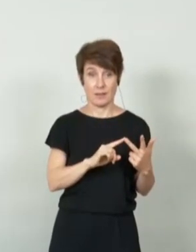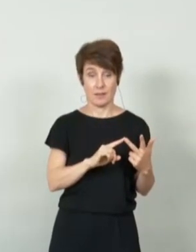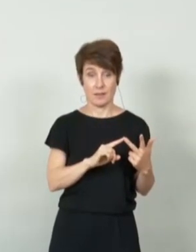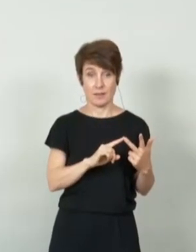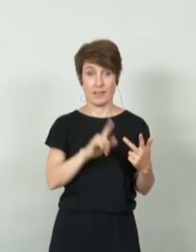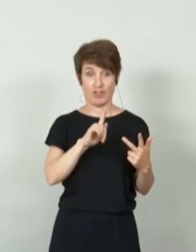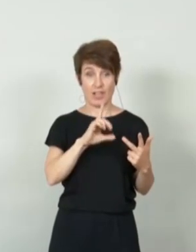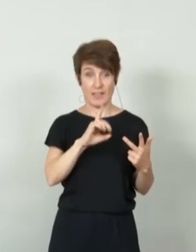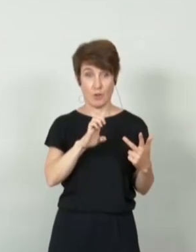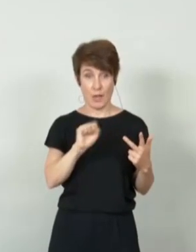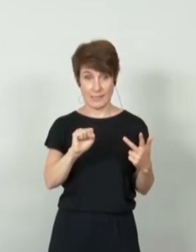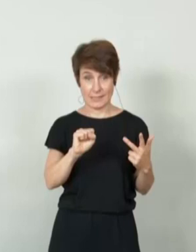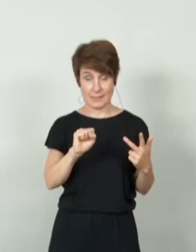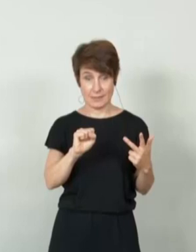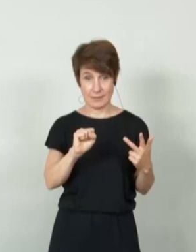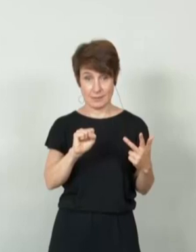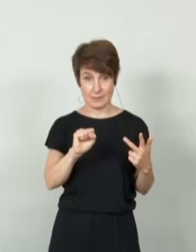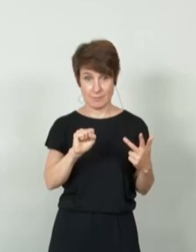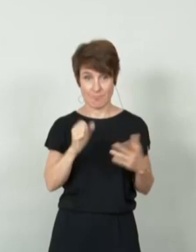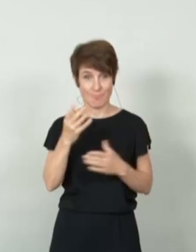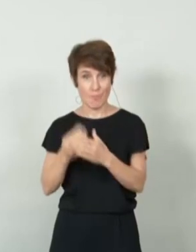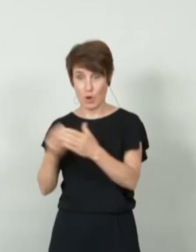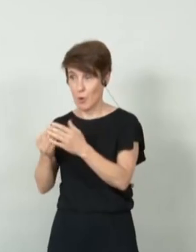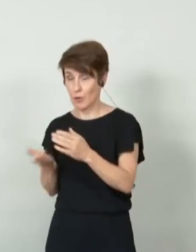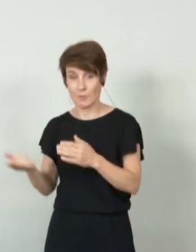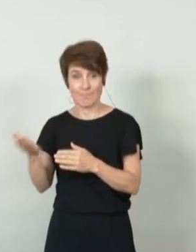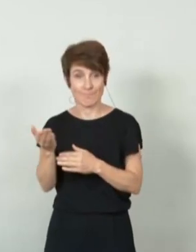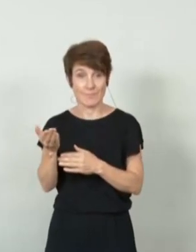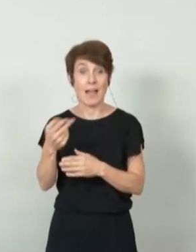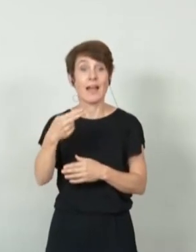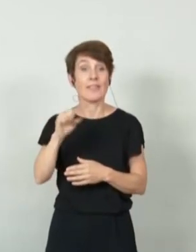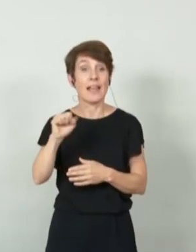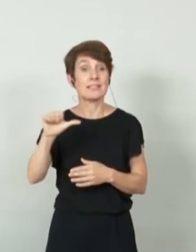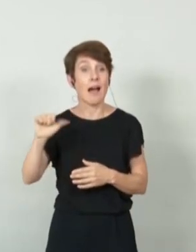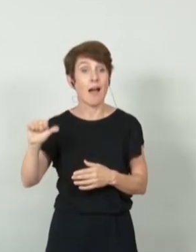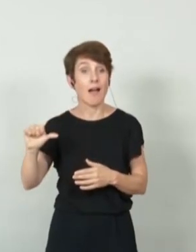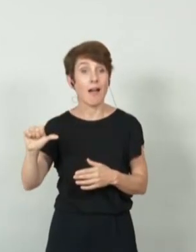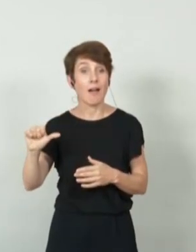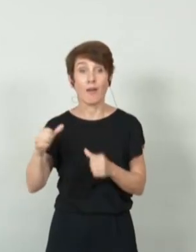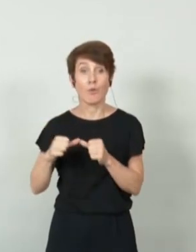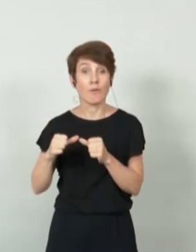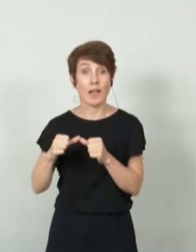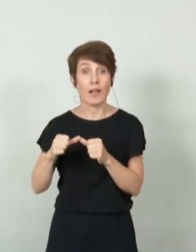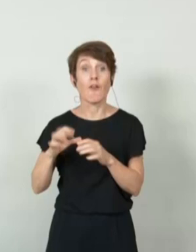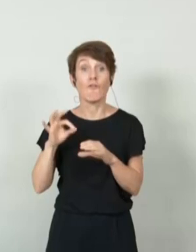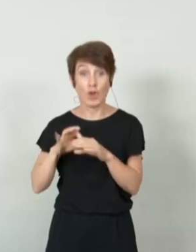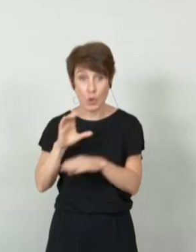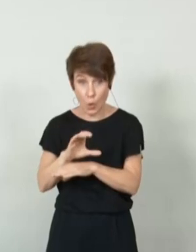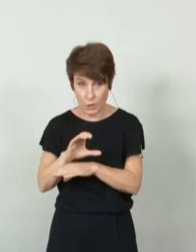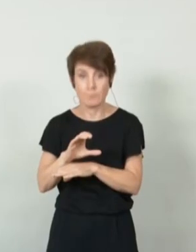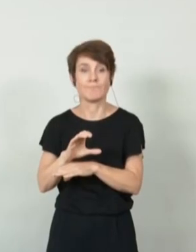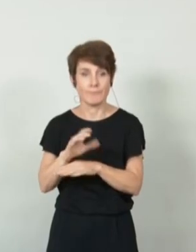gdes alors il me manque des votes NASA pour voter contre et